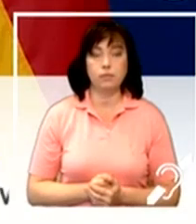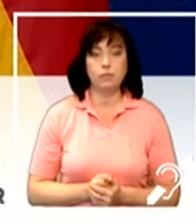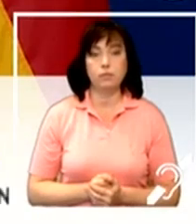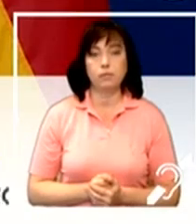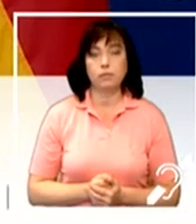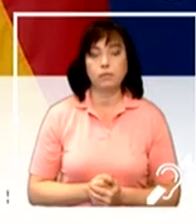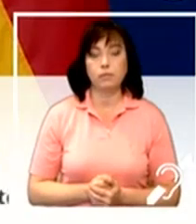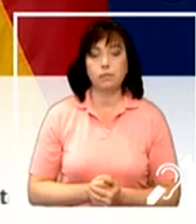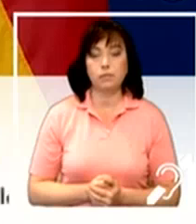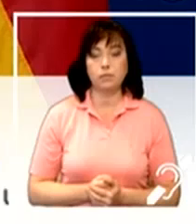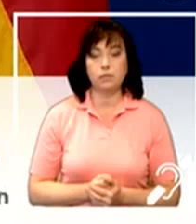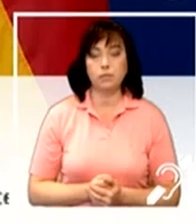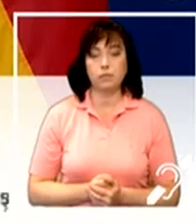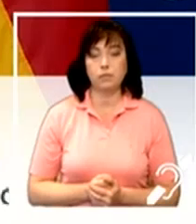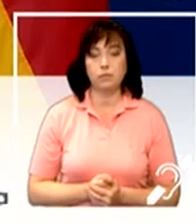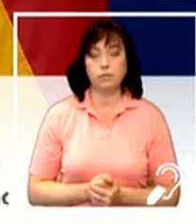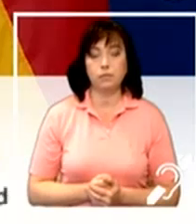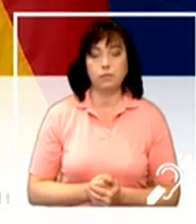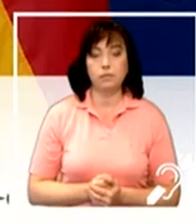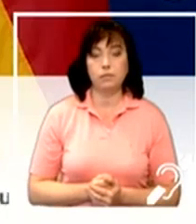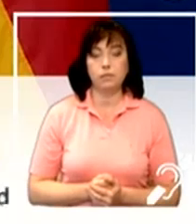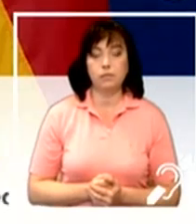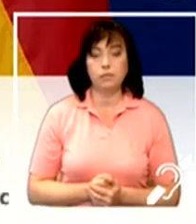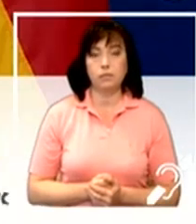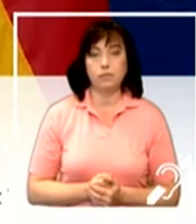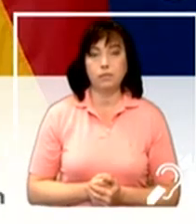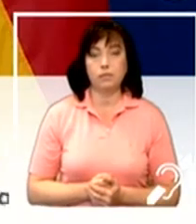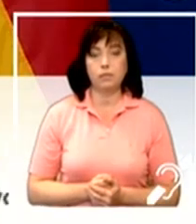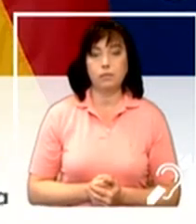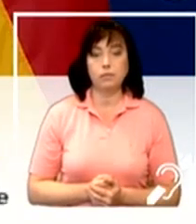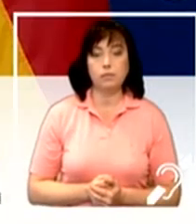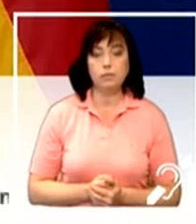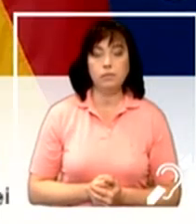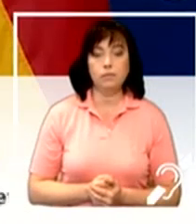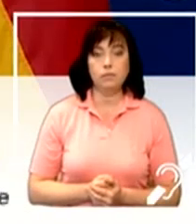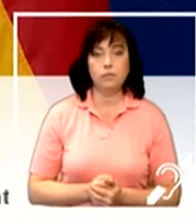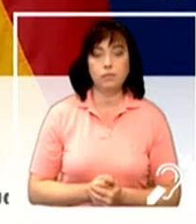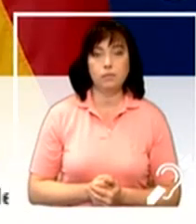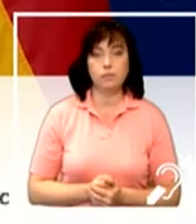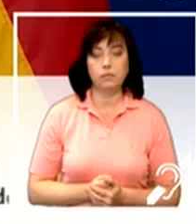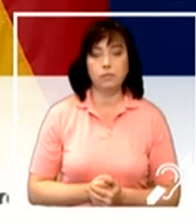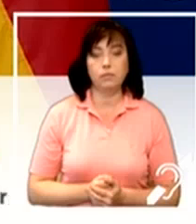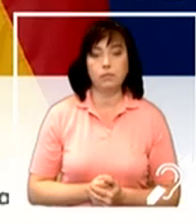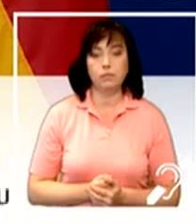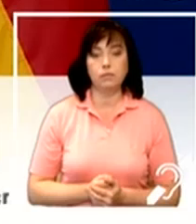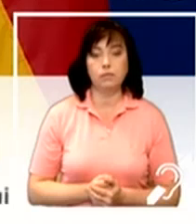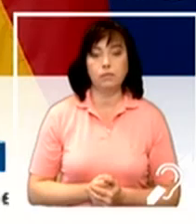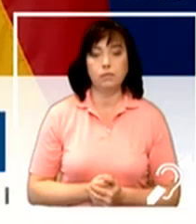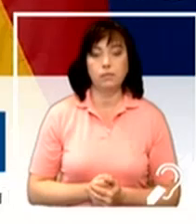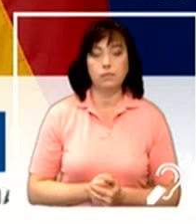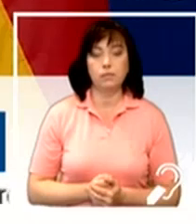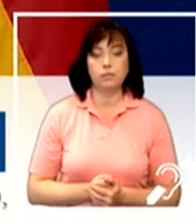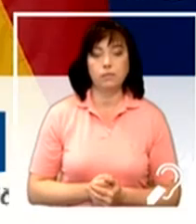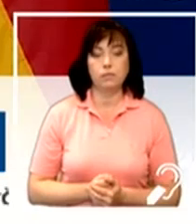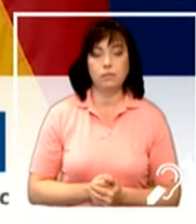werden wir intensivieren, aber eben auch bei der militärischen Ausrüstung. Und ich werde kein Geheimnis verraten, wenn es da auch um die Fragen